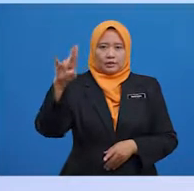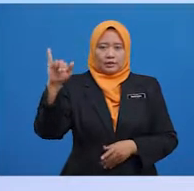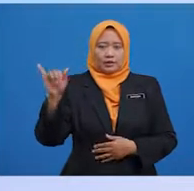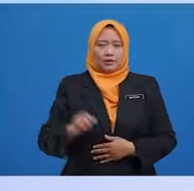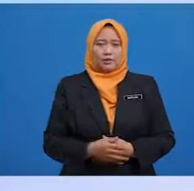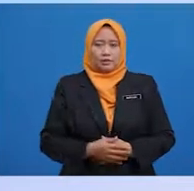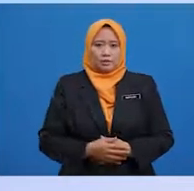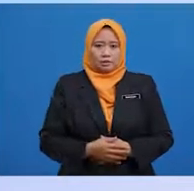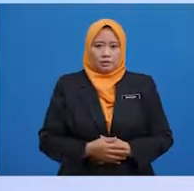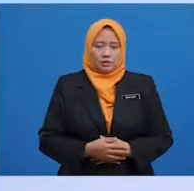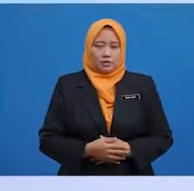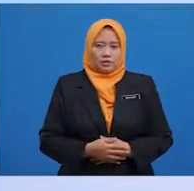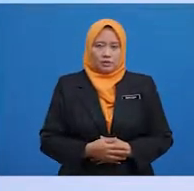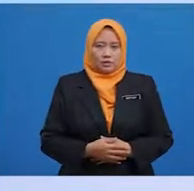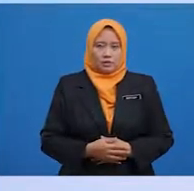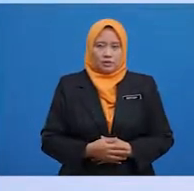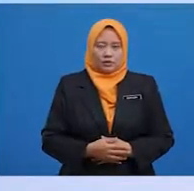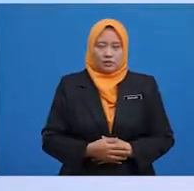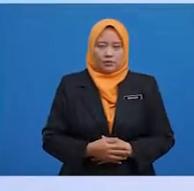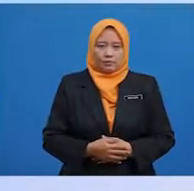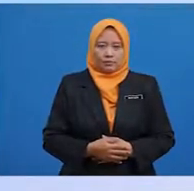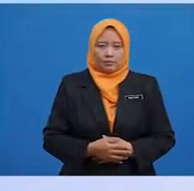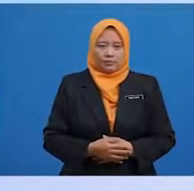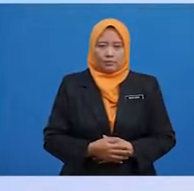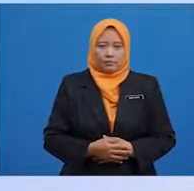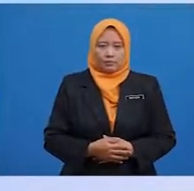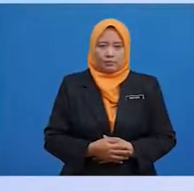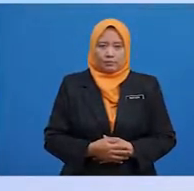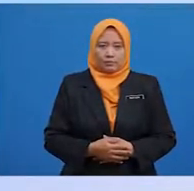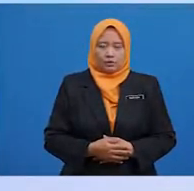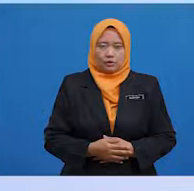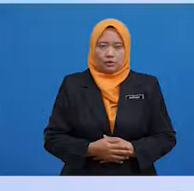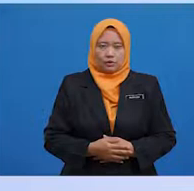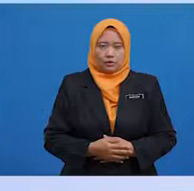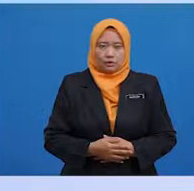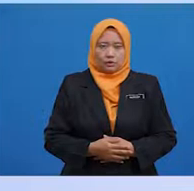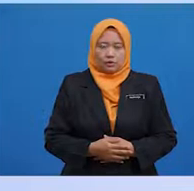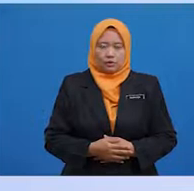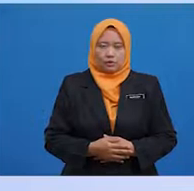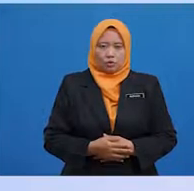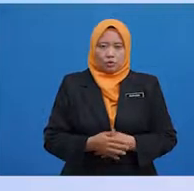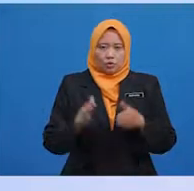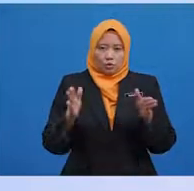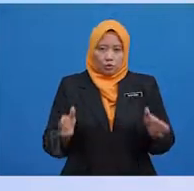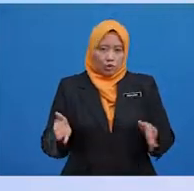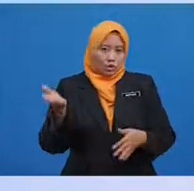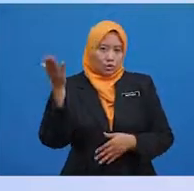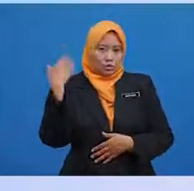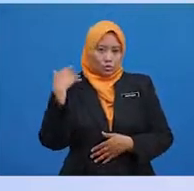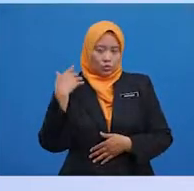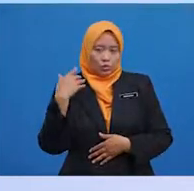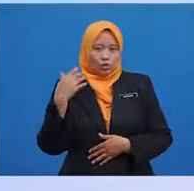merupakan salur darah yang membawa darah kurang oksigen untuk kembali semula ke